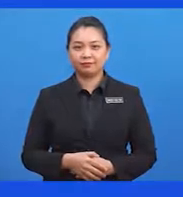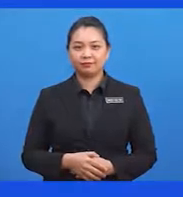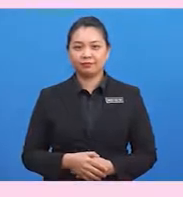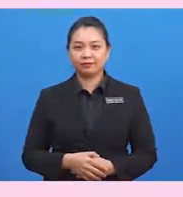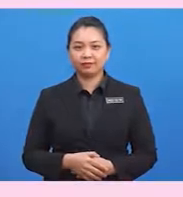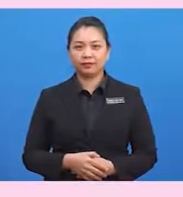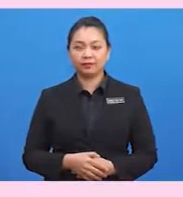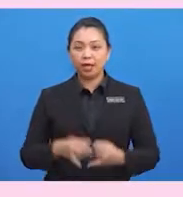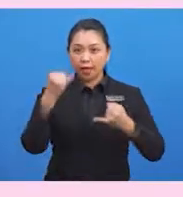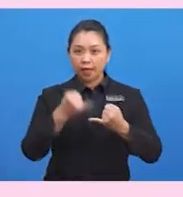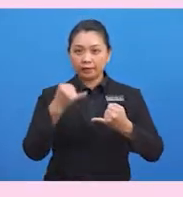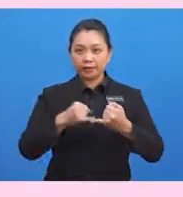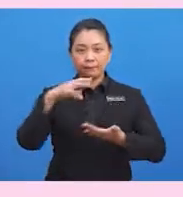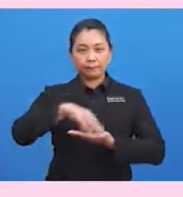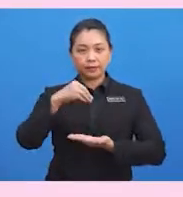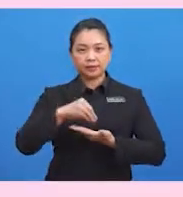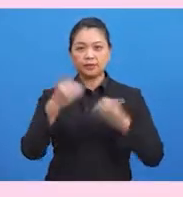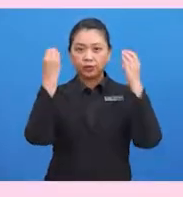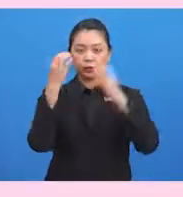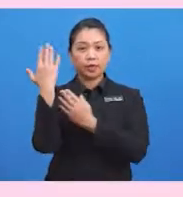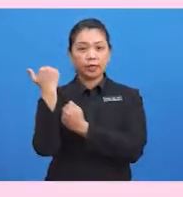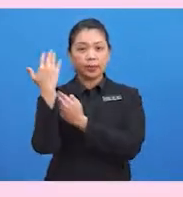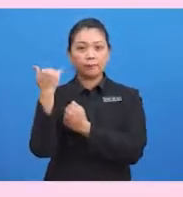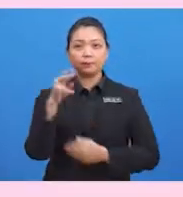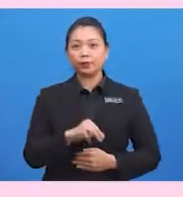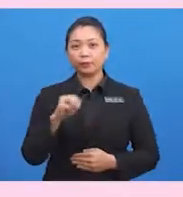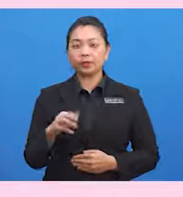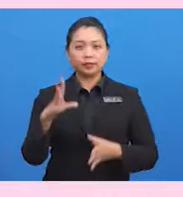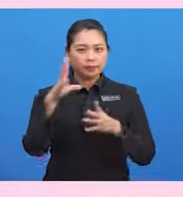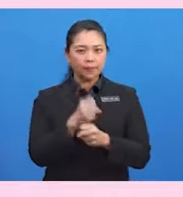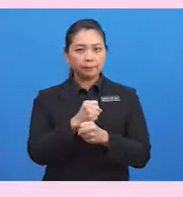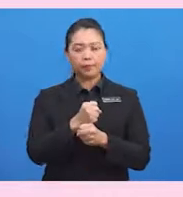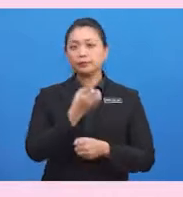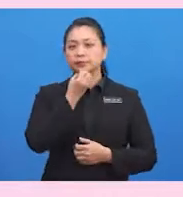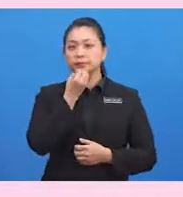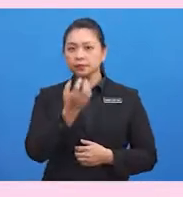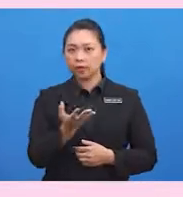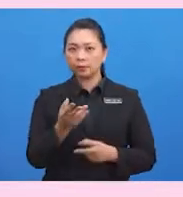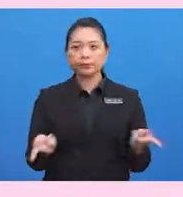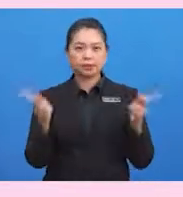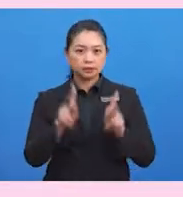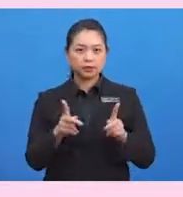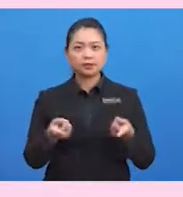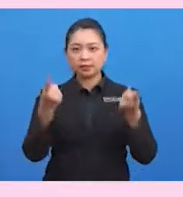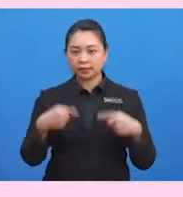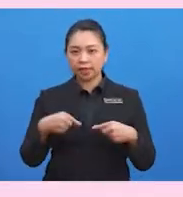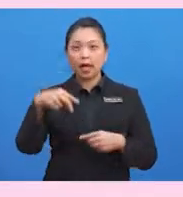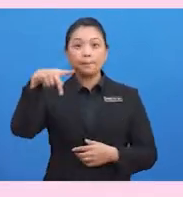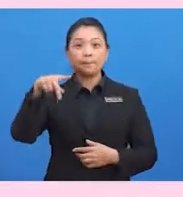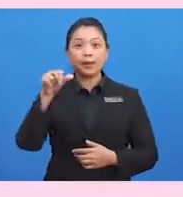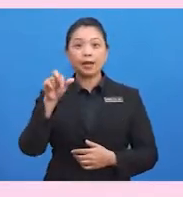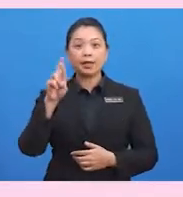Di akhir pembelajaran siswa harap ndak murid dapat menyatukan peristiwa kedatangan Parameswara